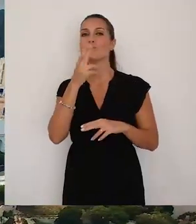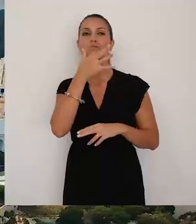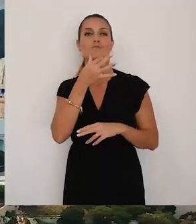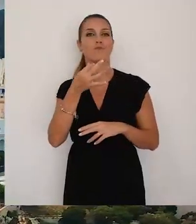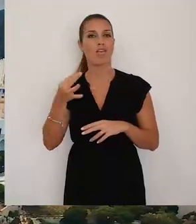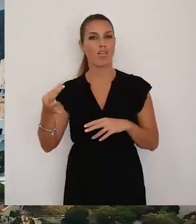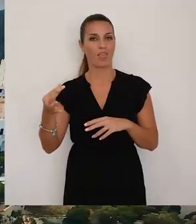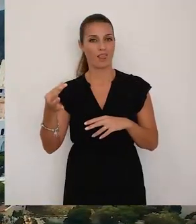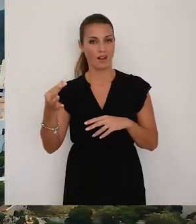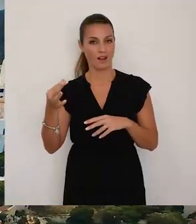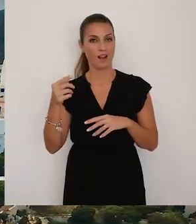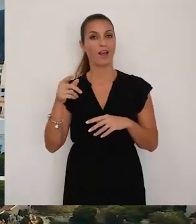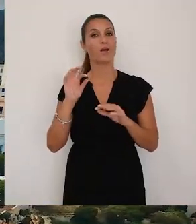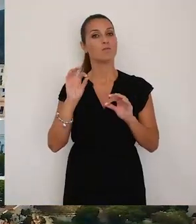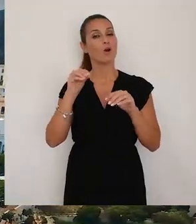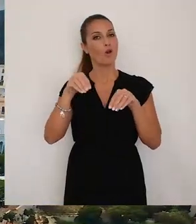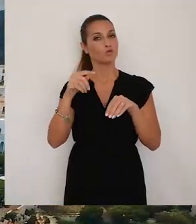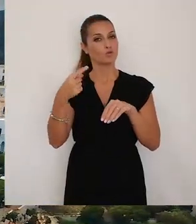ricercate.